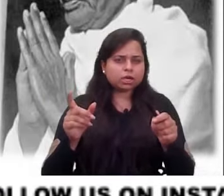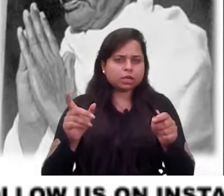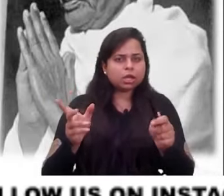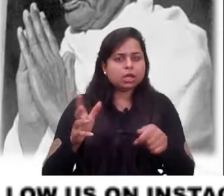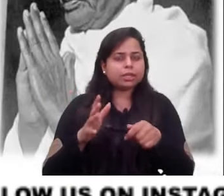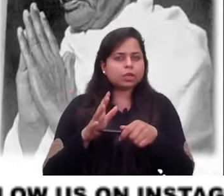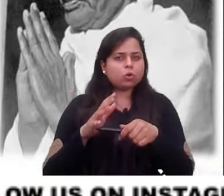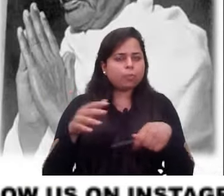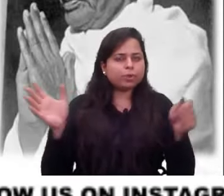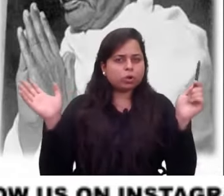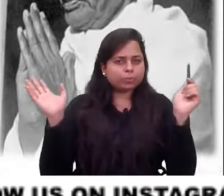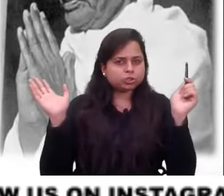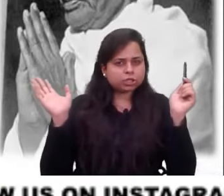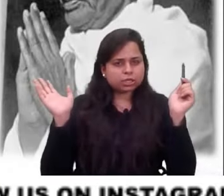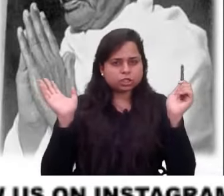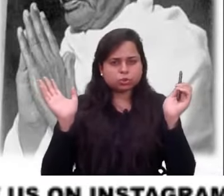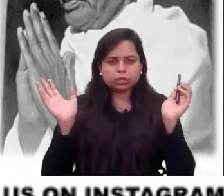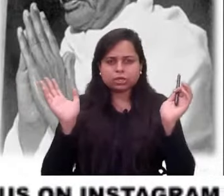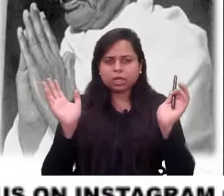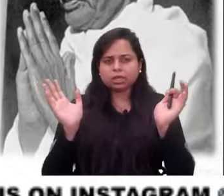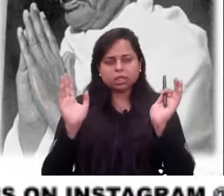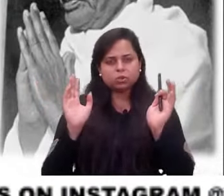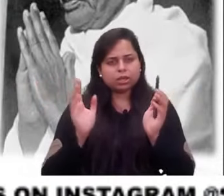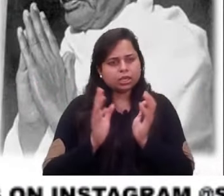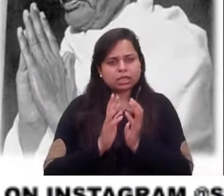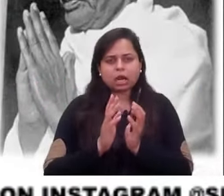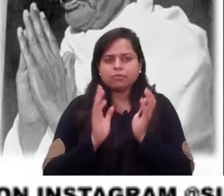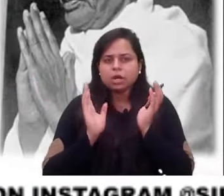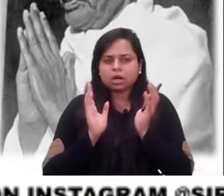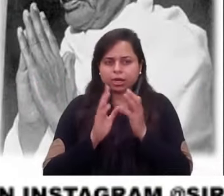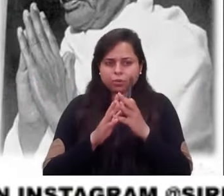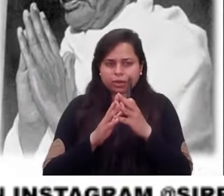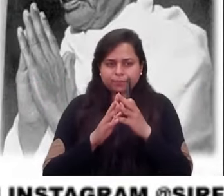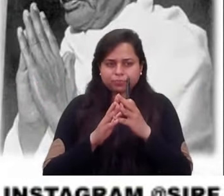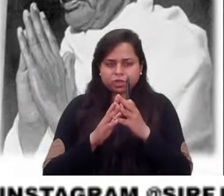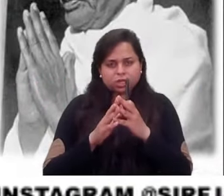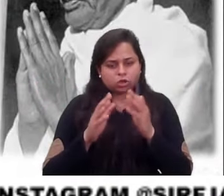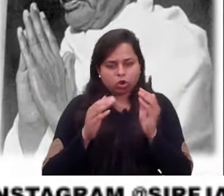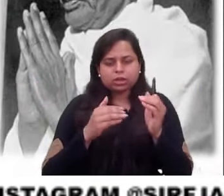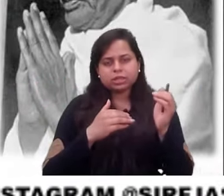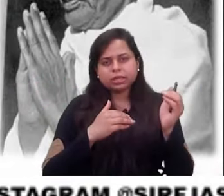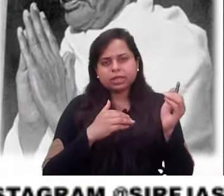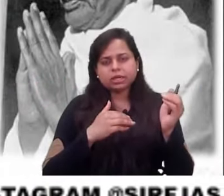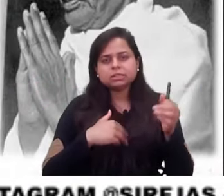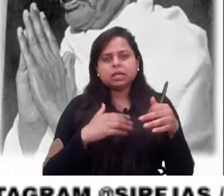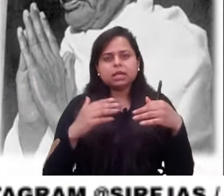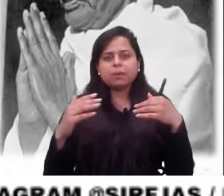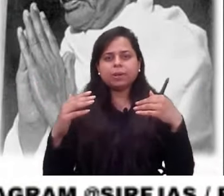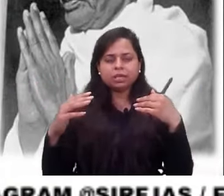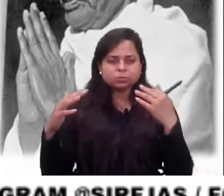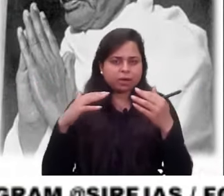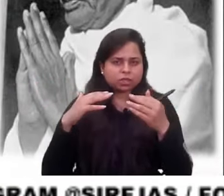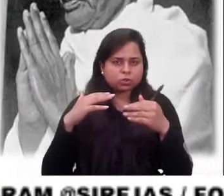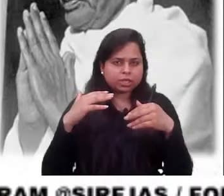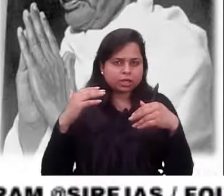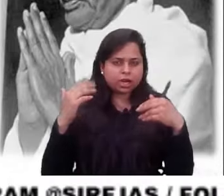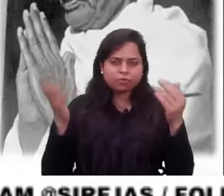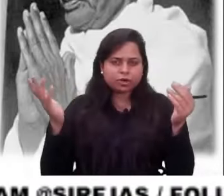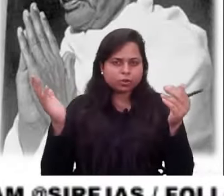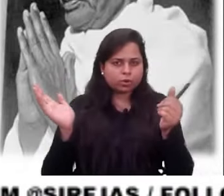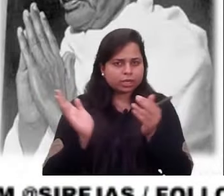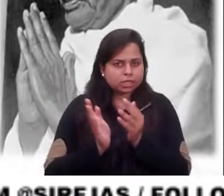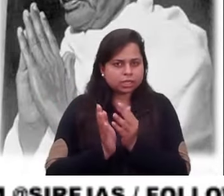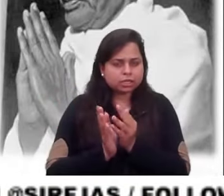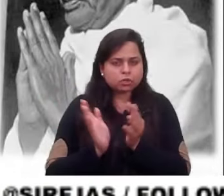चलते उन्होंने क्या करा कि ओपन ऑपरेशन करना शुरू कर दिया हिंदी को लेकर खिलाफ खड़े होकर non-hindi एरिया यहां पर इस बात को लेकर